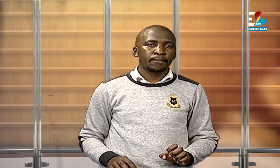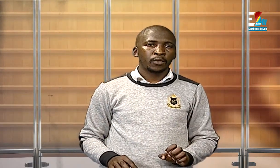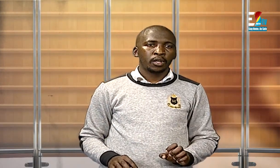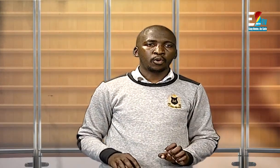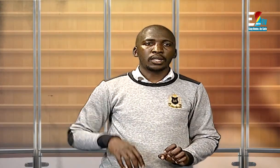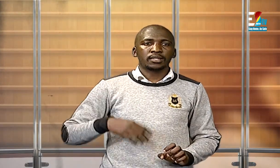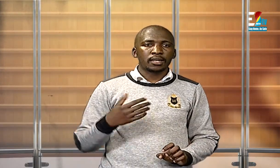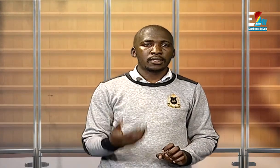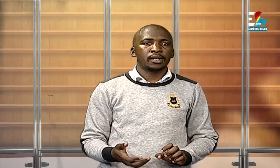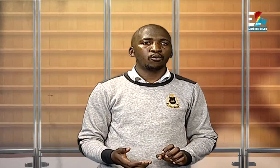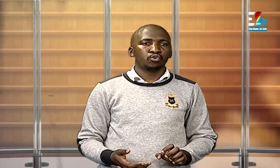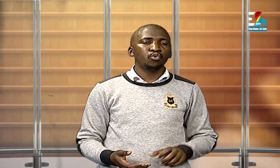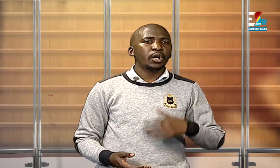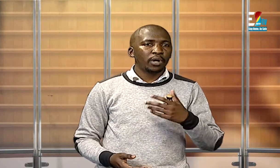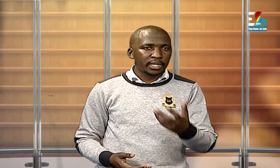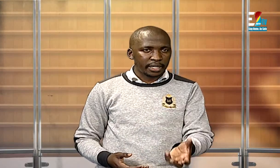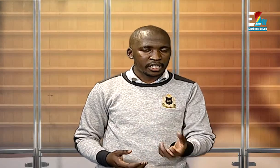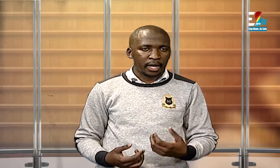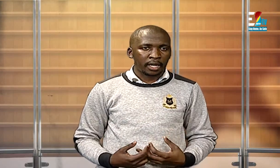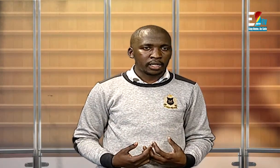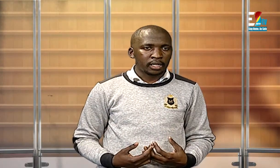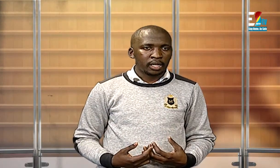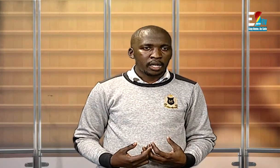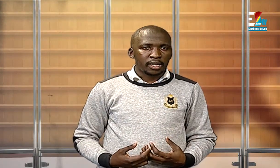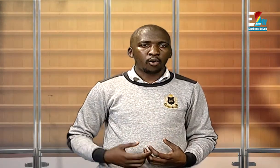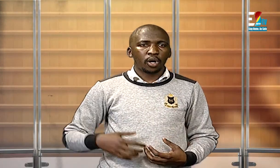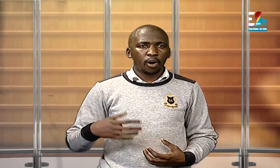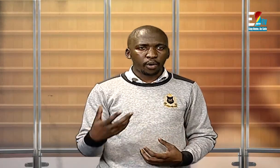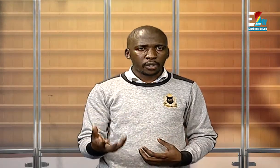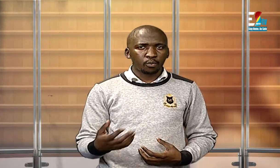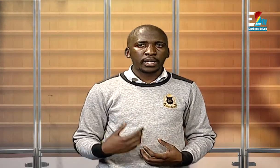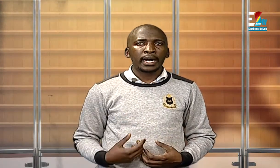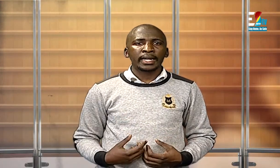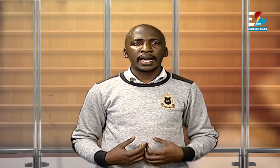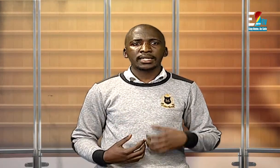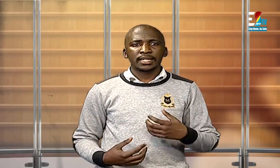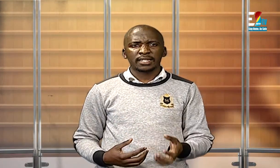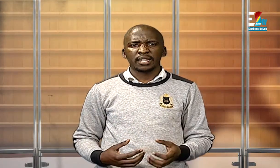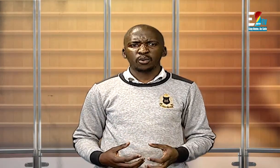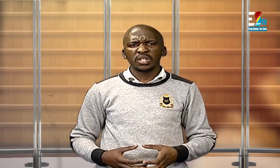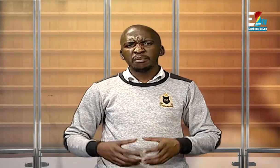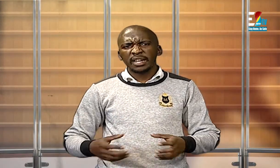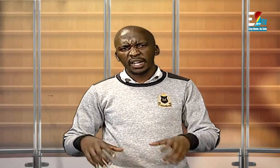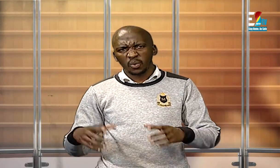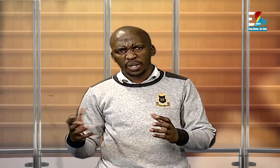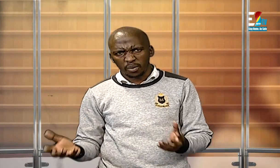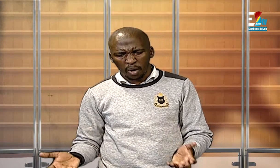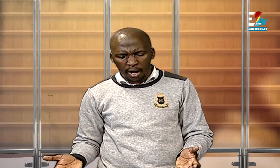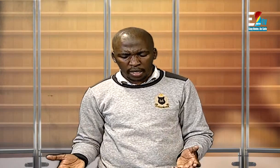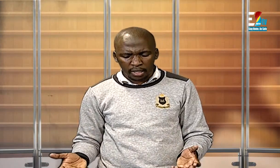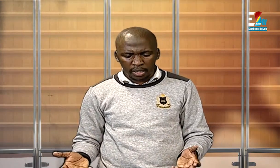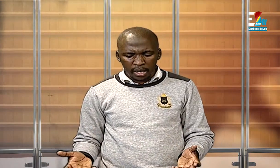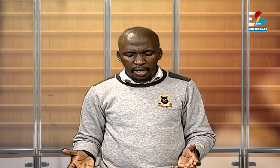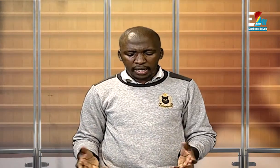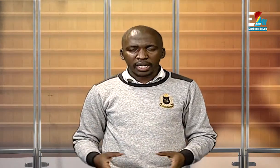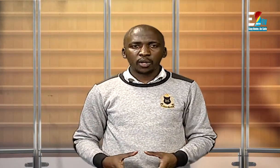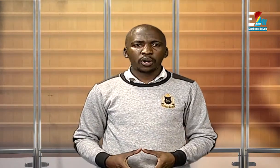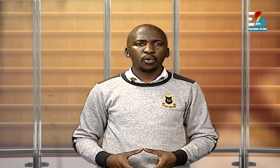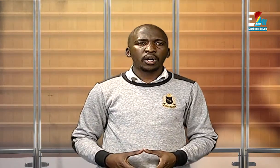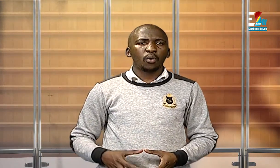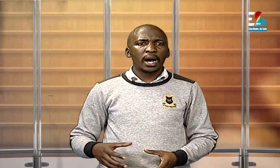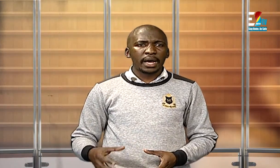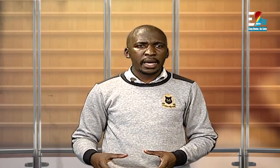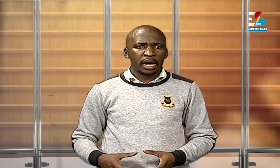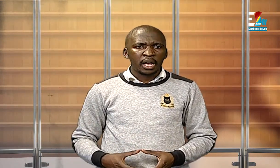lusekwane lotasichazela ukuthi kuye kwendeke njani naloke wawugeca umhlanga naye asichazele ukuthi emhlangeni kwendiwani